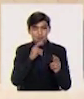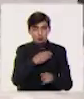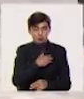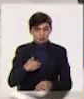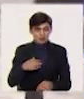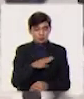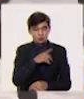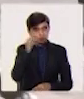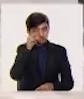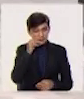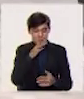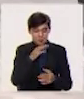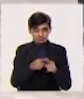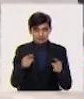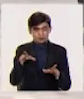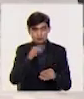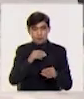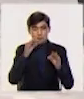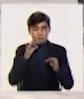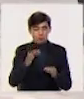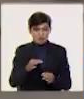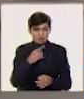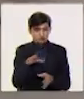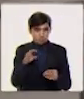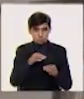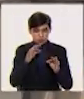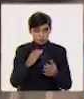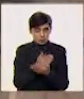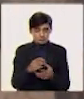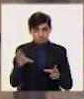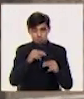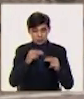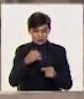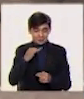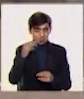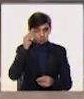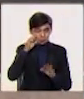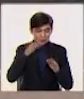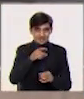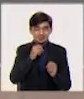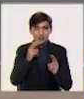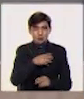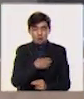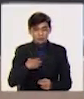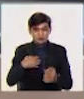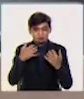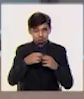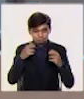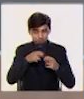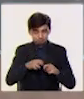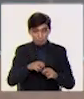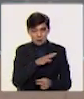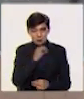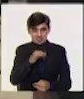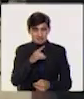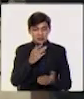беріпті. Оқу процесінде барлығы дұрыс деген басшылық техникалық мамандықтар бойынша оқулықтар кем деген комиссия қорытындысы болғанын мойындады.